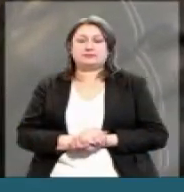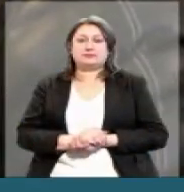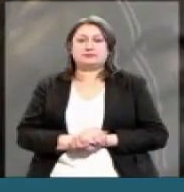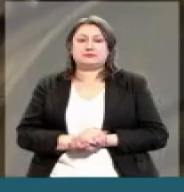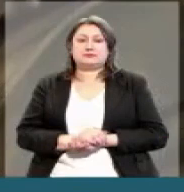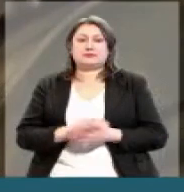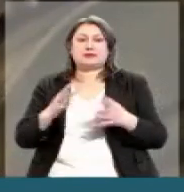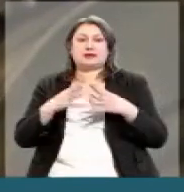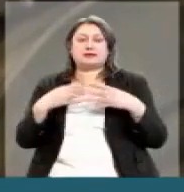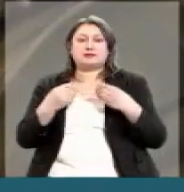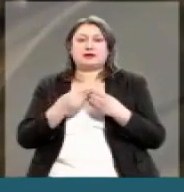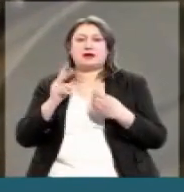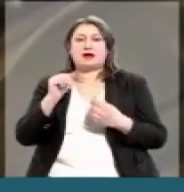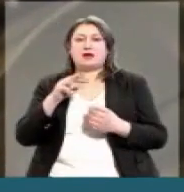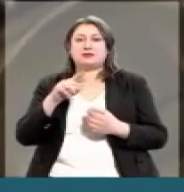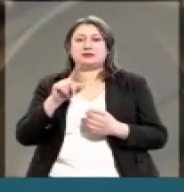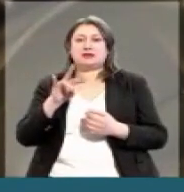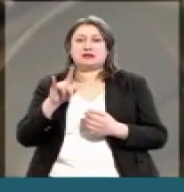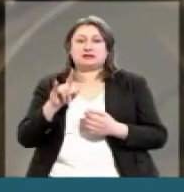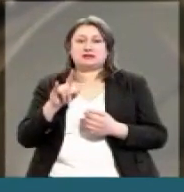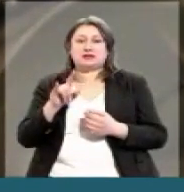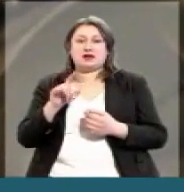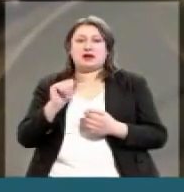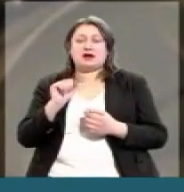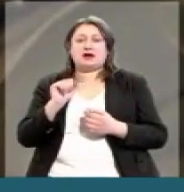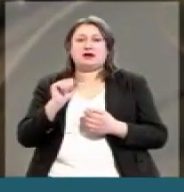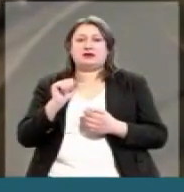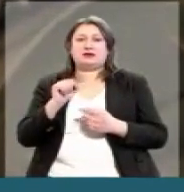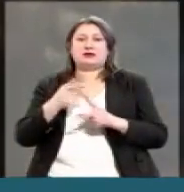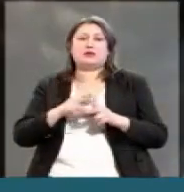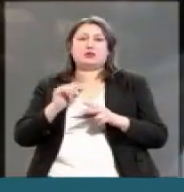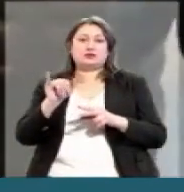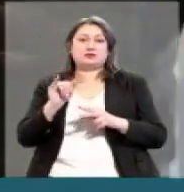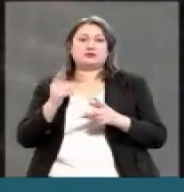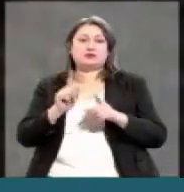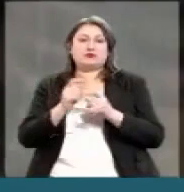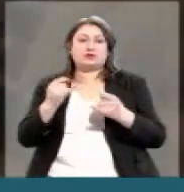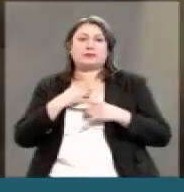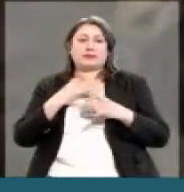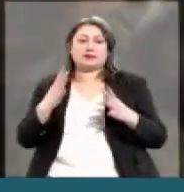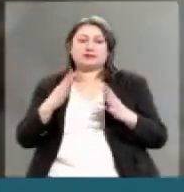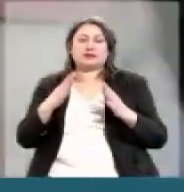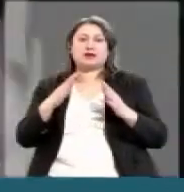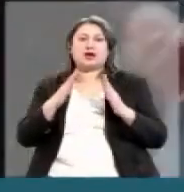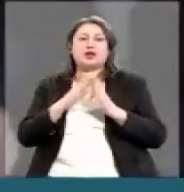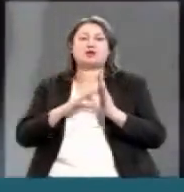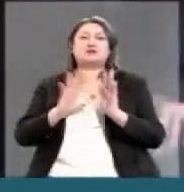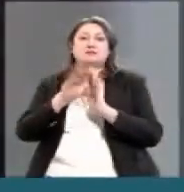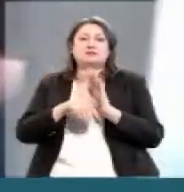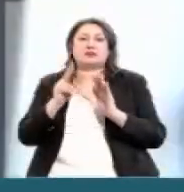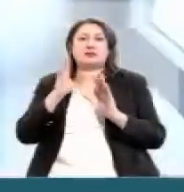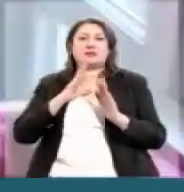Қоныстойын тойлап жатқандардың бірі Камзиновтар отбасы. Бұған дейін пәтер жалдап тұрған. Өзелерінің кілті қолдарына тигеніне